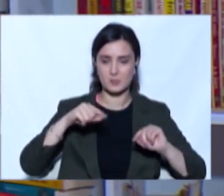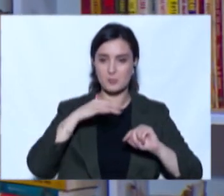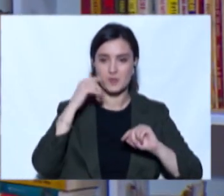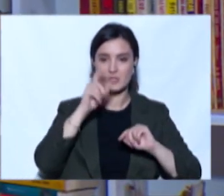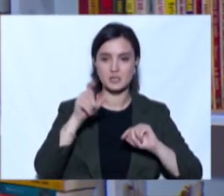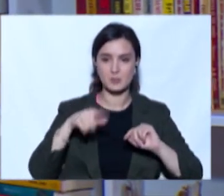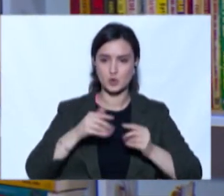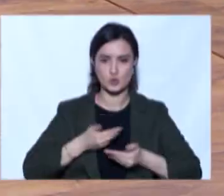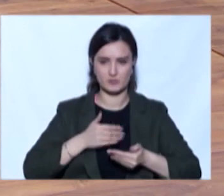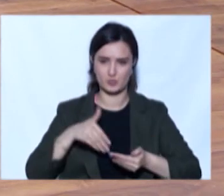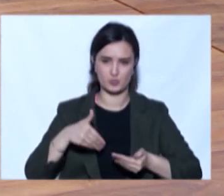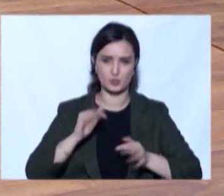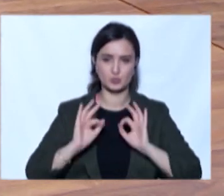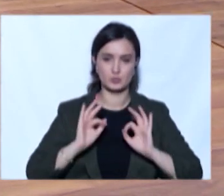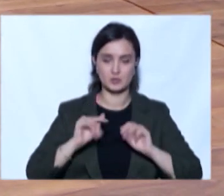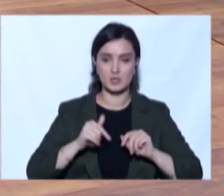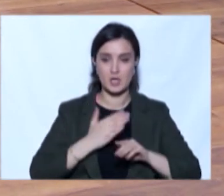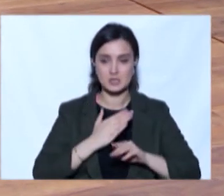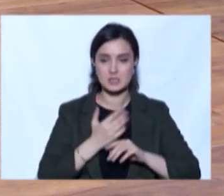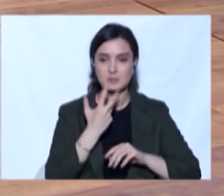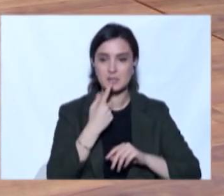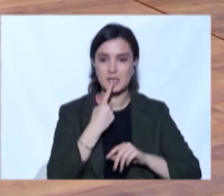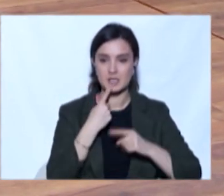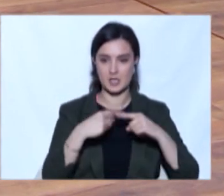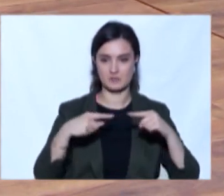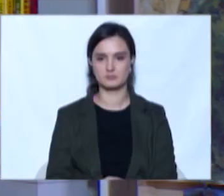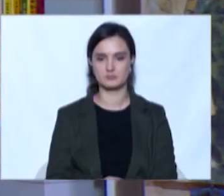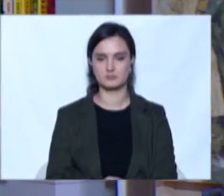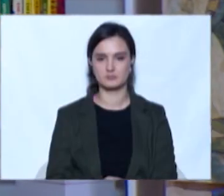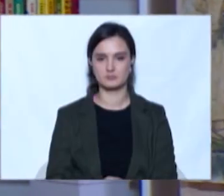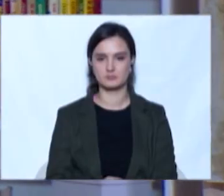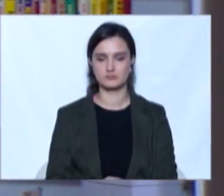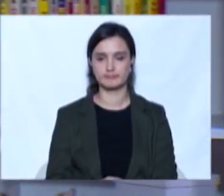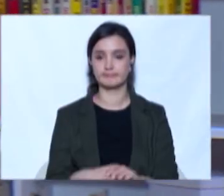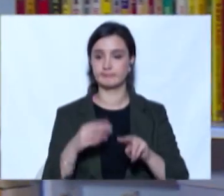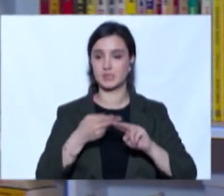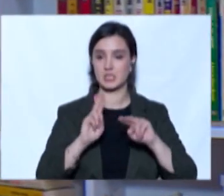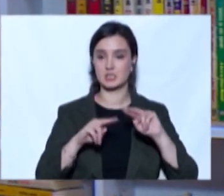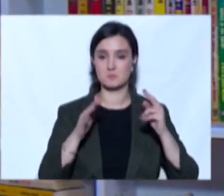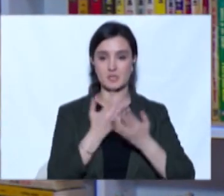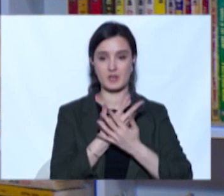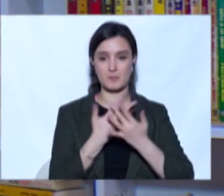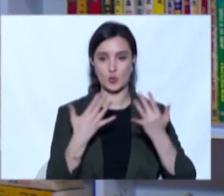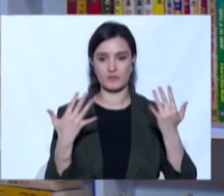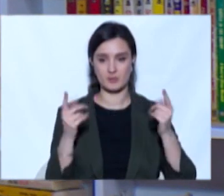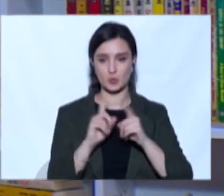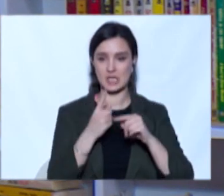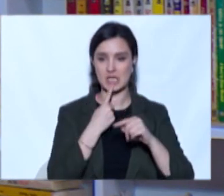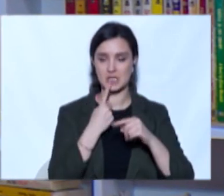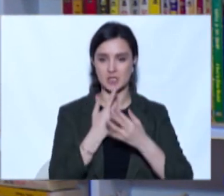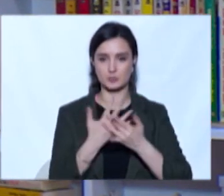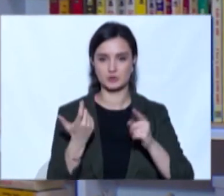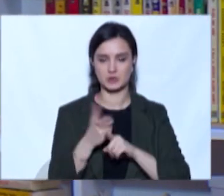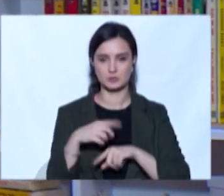ადამიანი ცხოვრობთ, არის რამდენიმე ენა გვხვდება აქ და ეს მრავალფეროვნება, რომელიც ხდება ასევე ენებში,